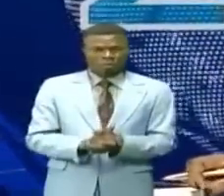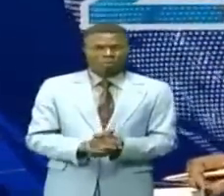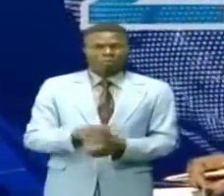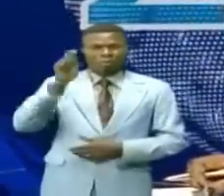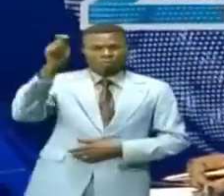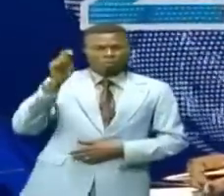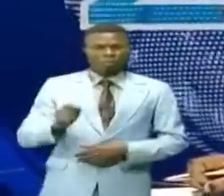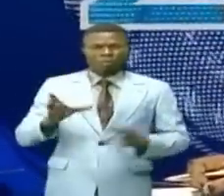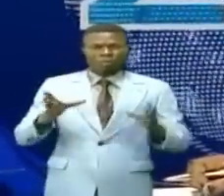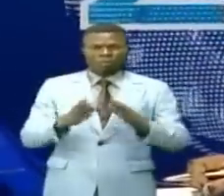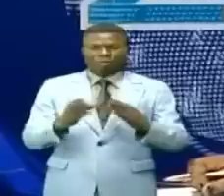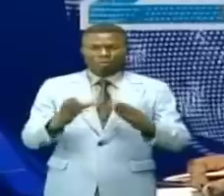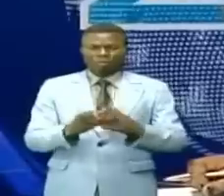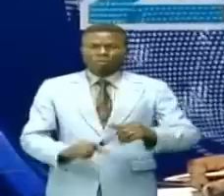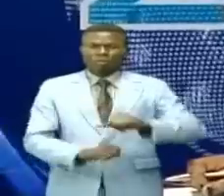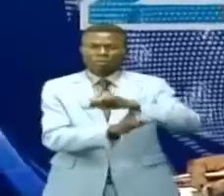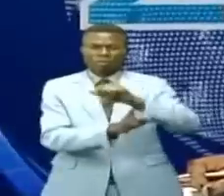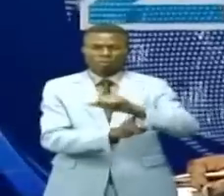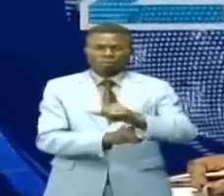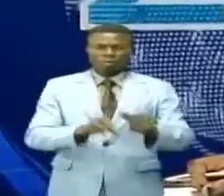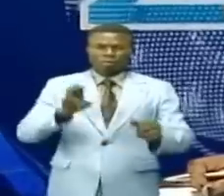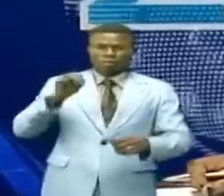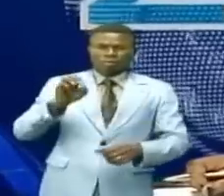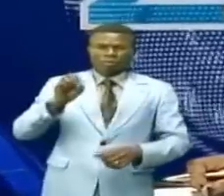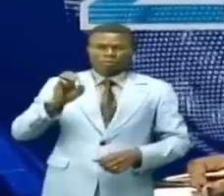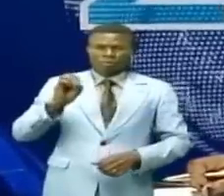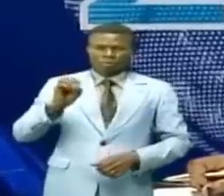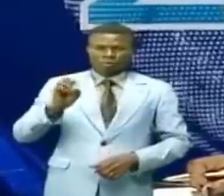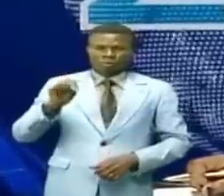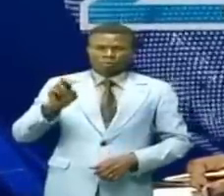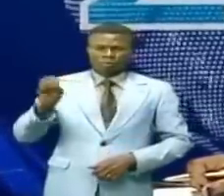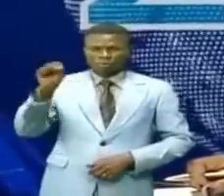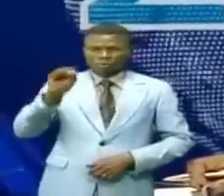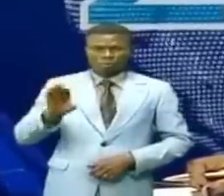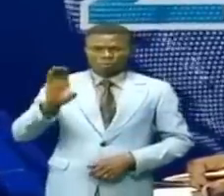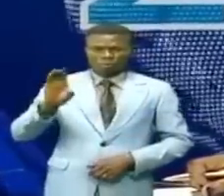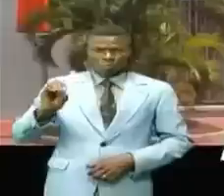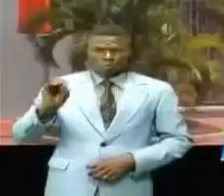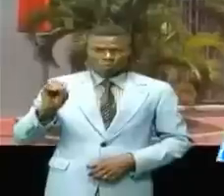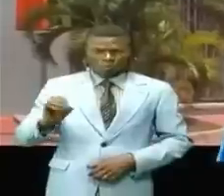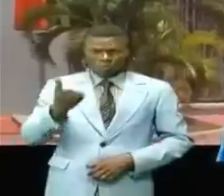en collaboration avec la MONUSCO. Les détails avec Anastasie Dombo.